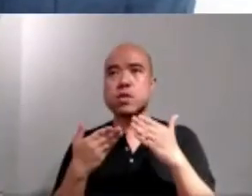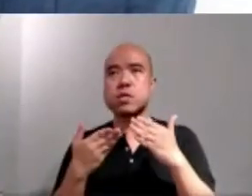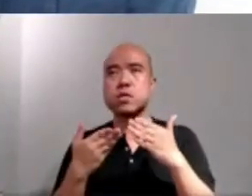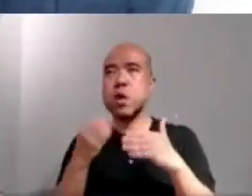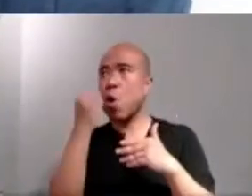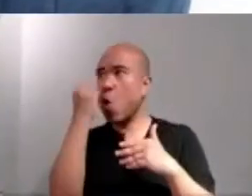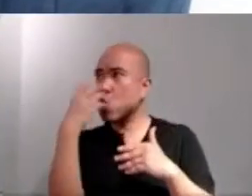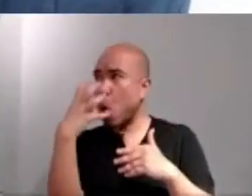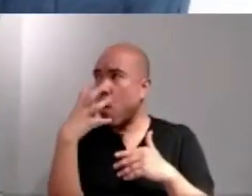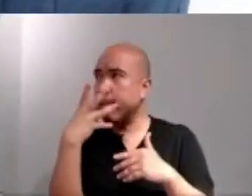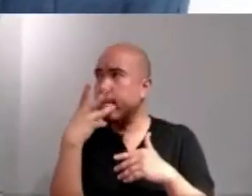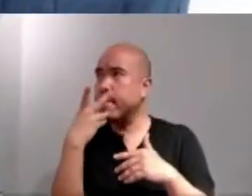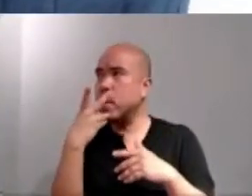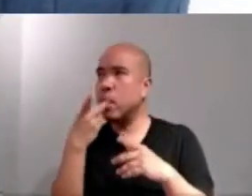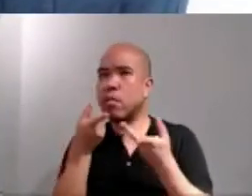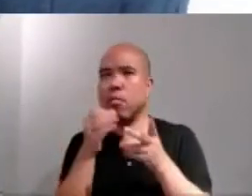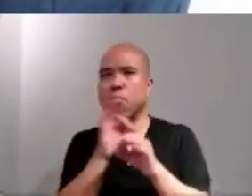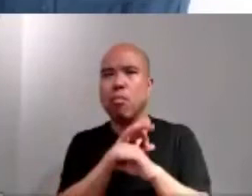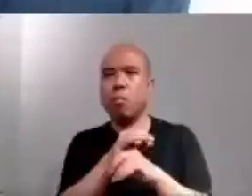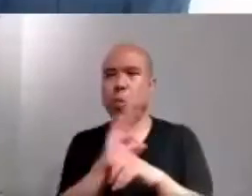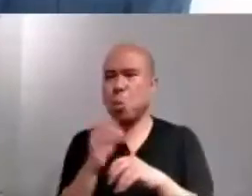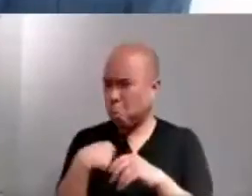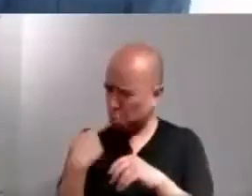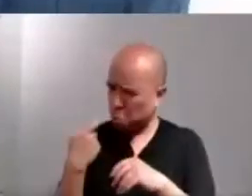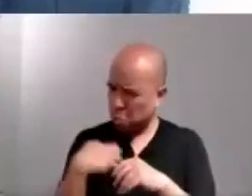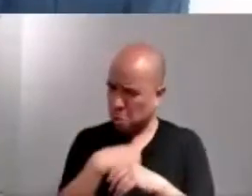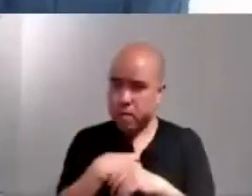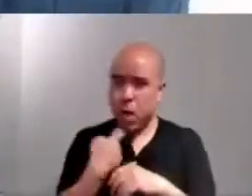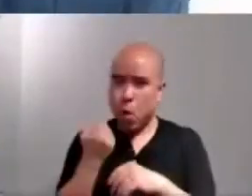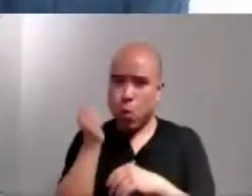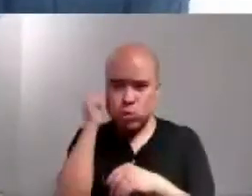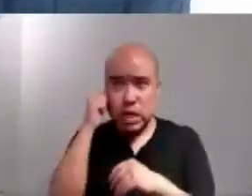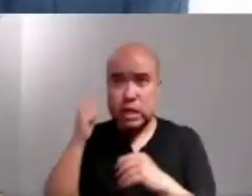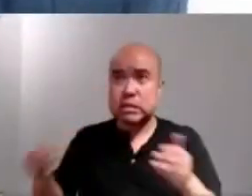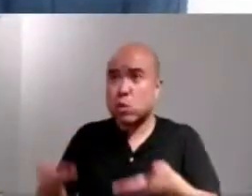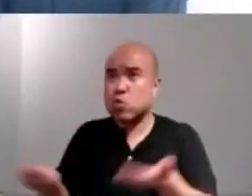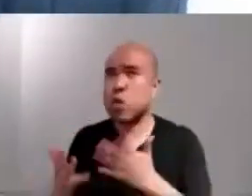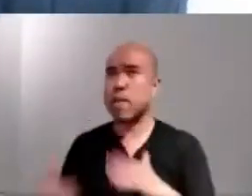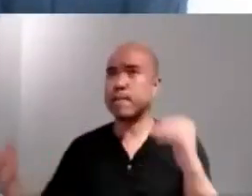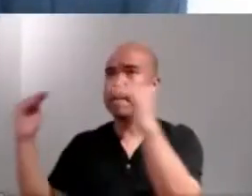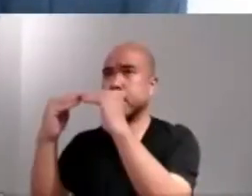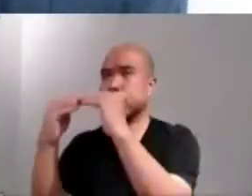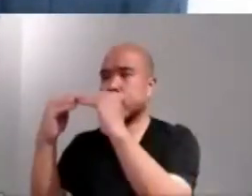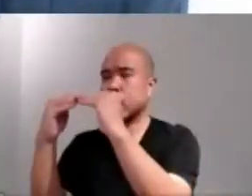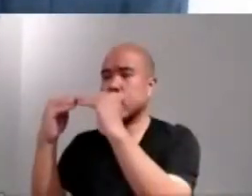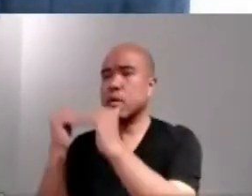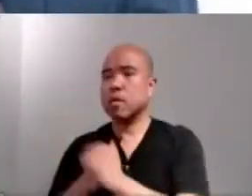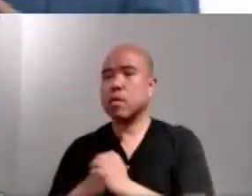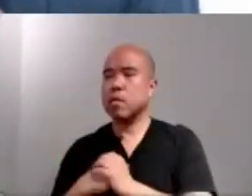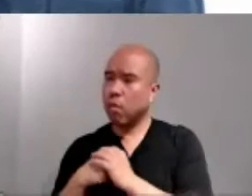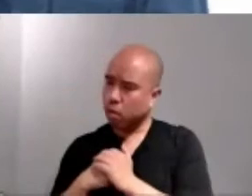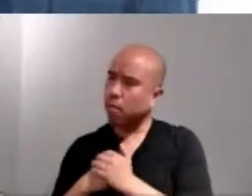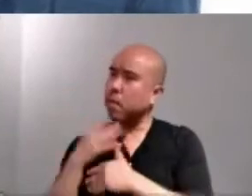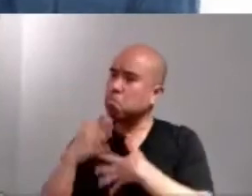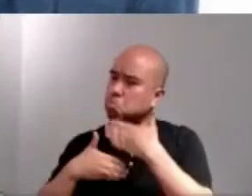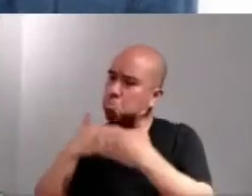有啦，咁我哋都以為啊，可能會好難推廣咁樣啦。但係到我哋一做嘅時候咧，又好快就一